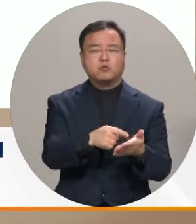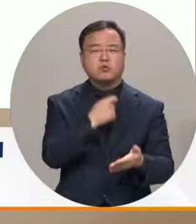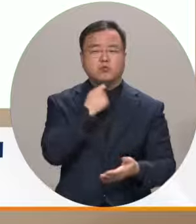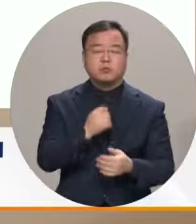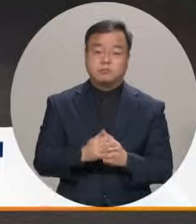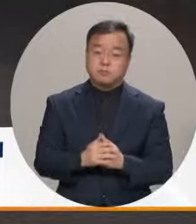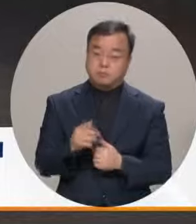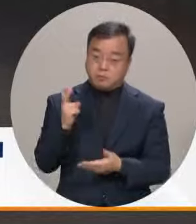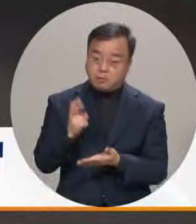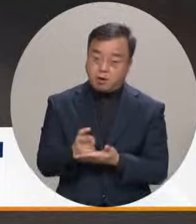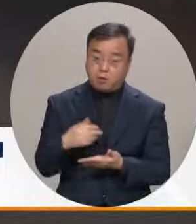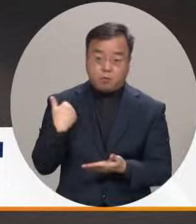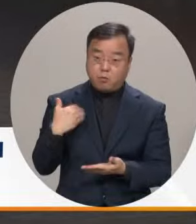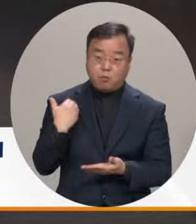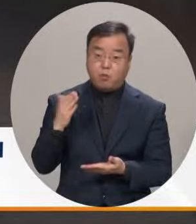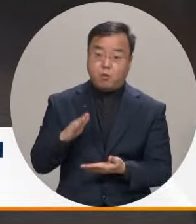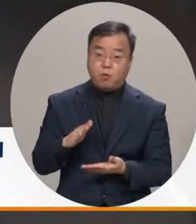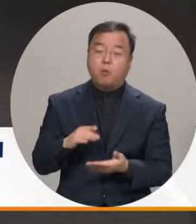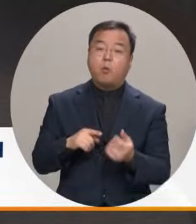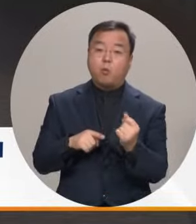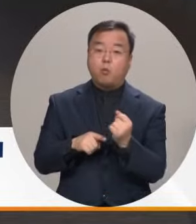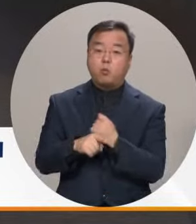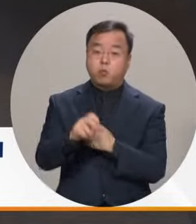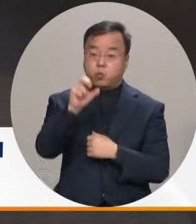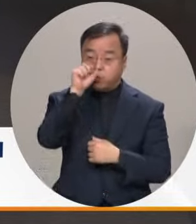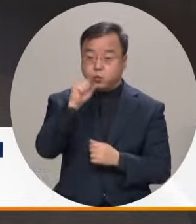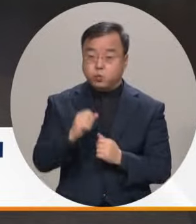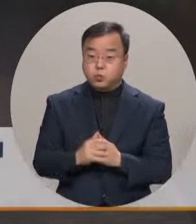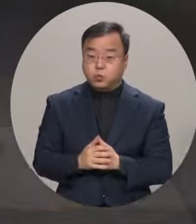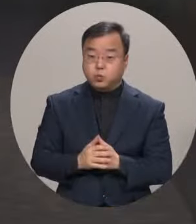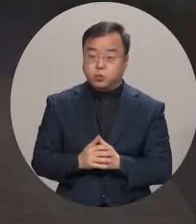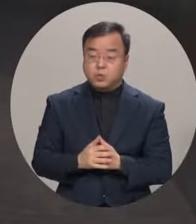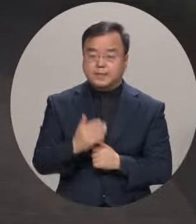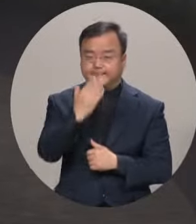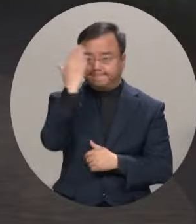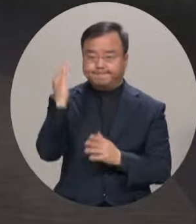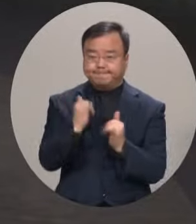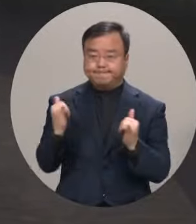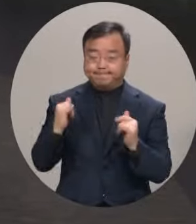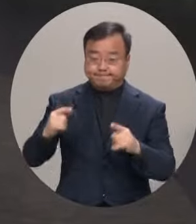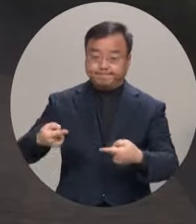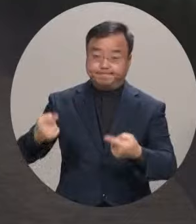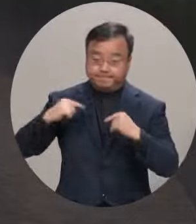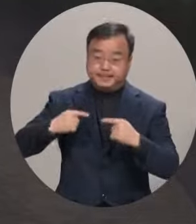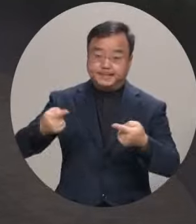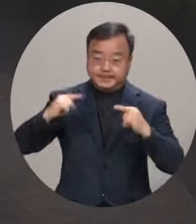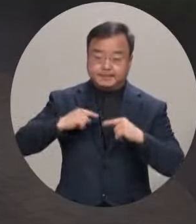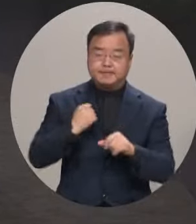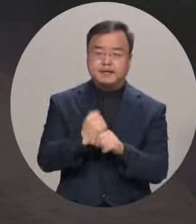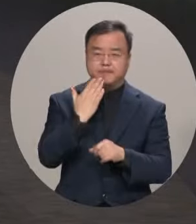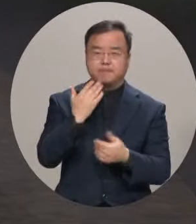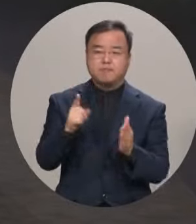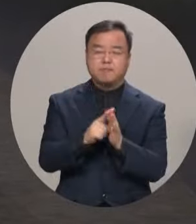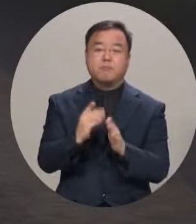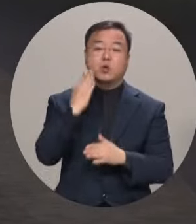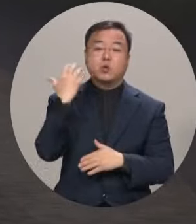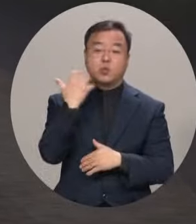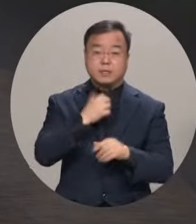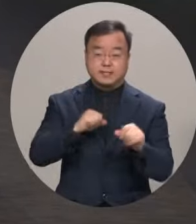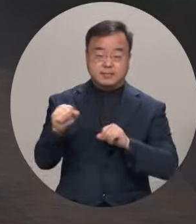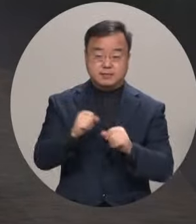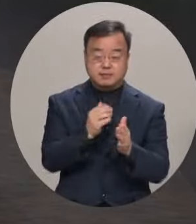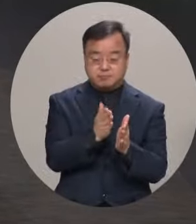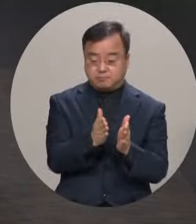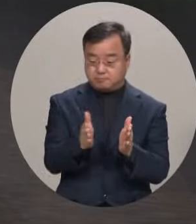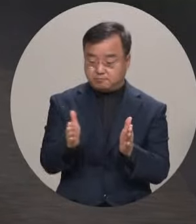저는 이제도 있는지 몰랐는데 굉장히 의미 있는 제도네요 청년들의 참여를 더 끌어낼 수 있도록이 녹색 생활의 실천 항목 범위를